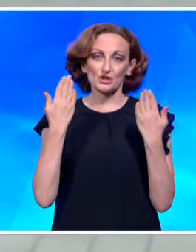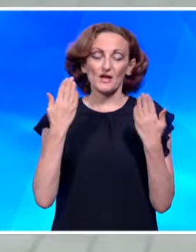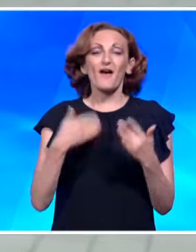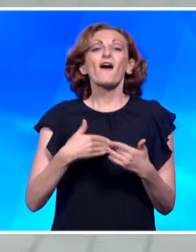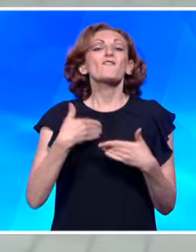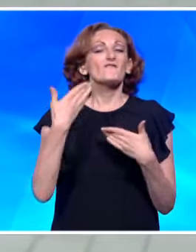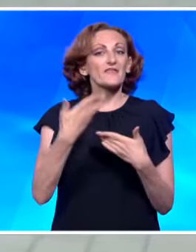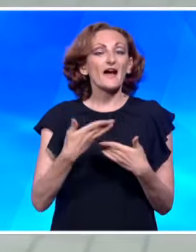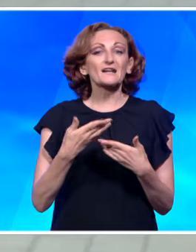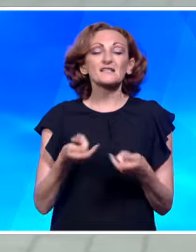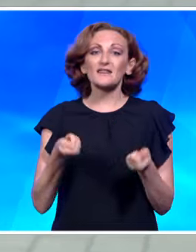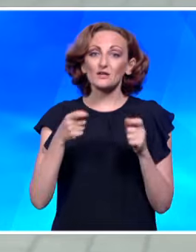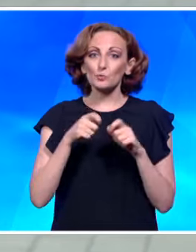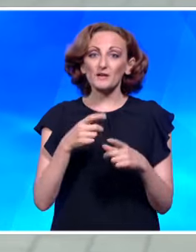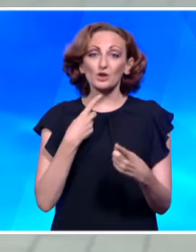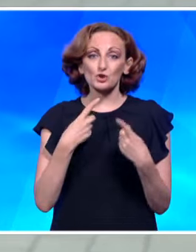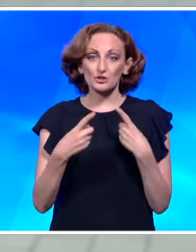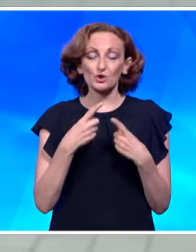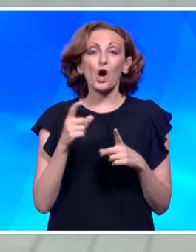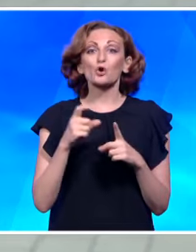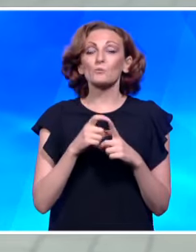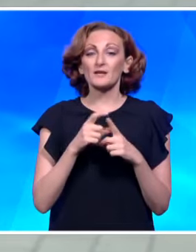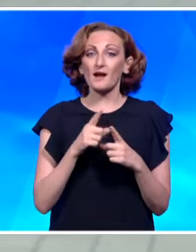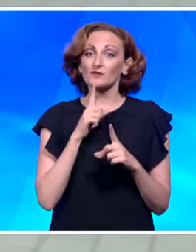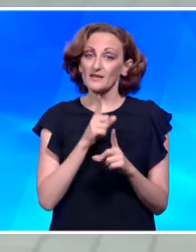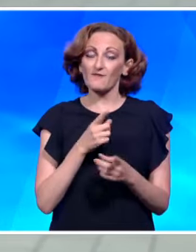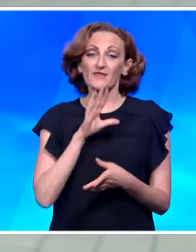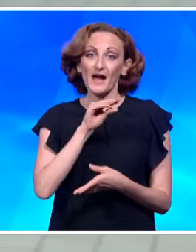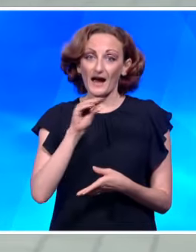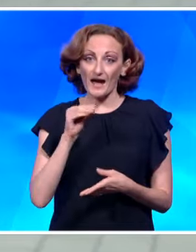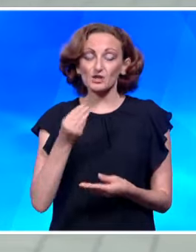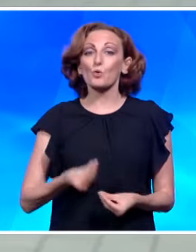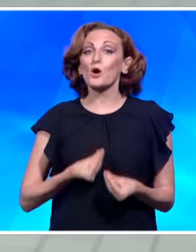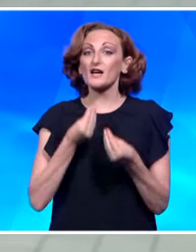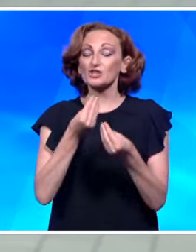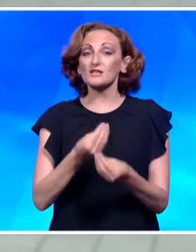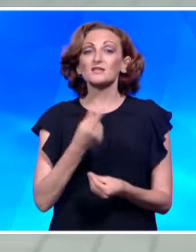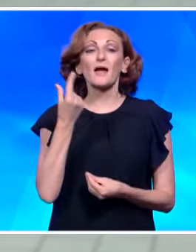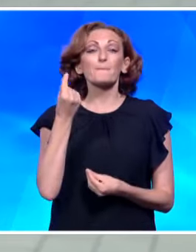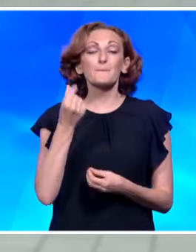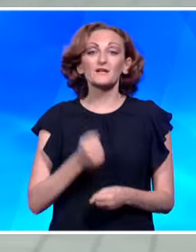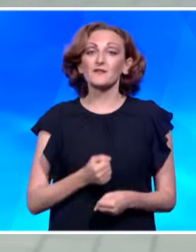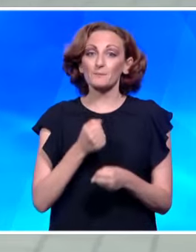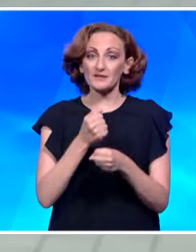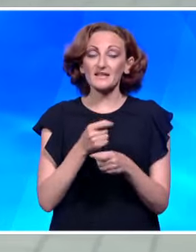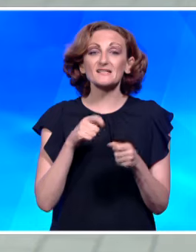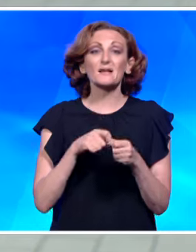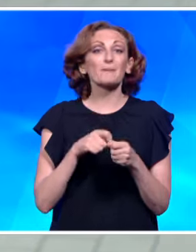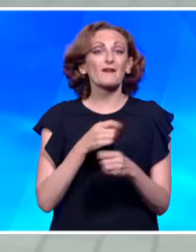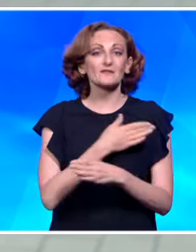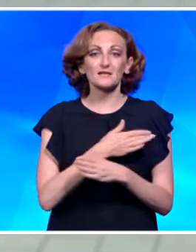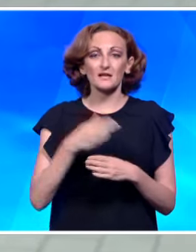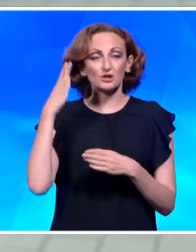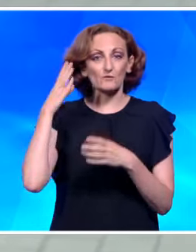като приключи с консултациите, Румен Радев трябва да каже и кога ще връчи първият поручвателен мандат за съставяне на редовно правителство